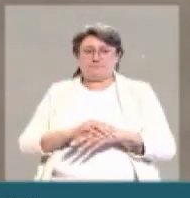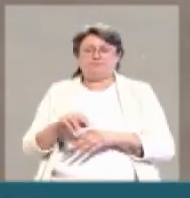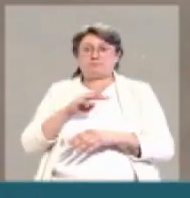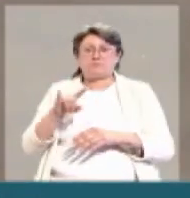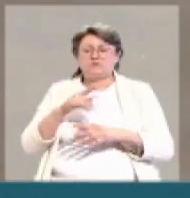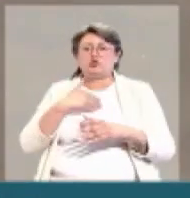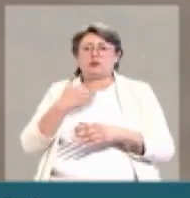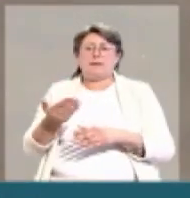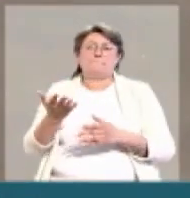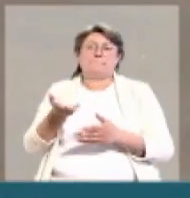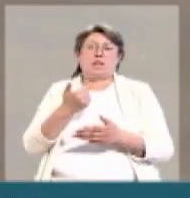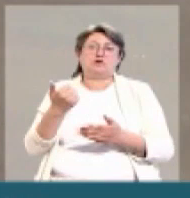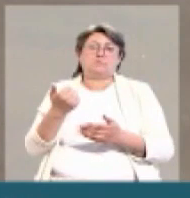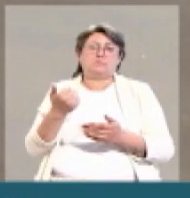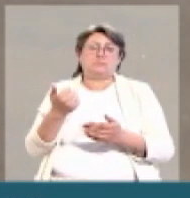Мы желаем нашим